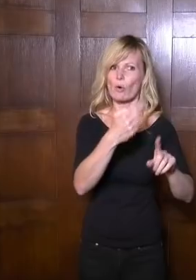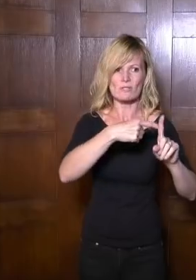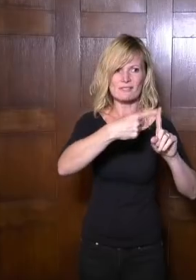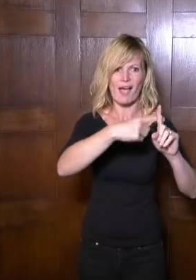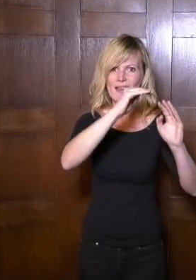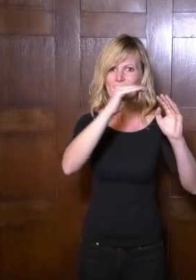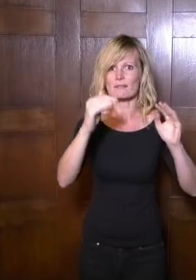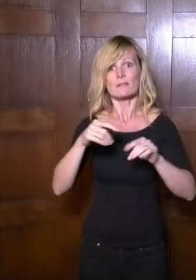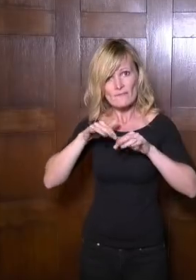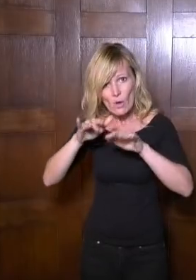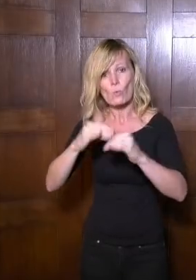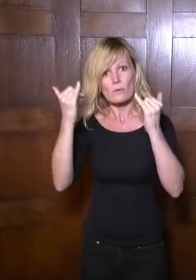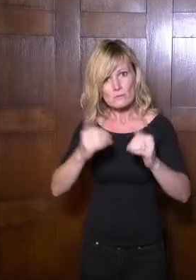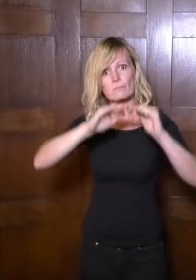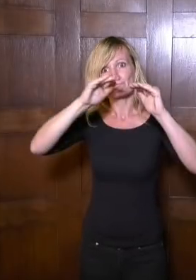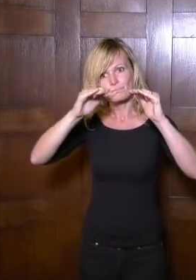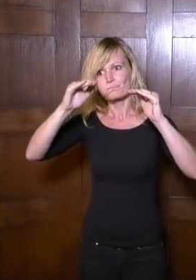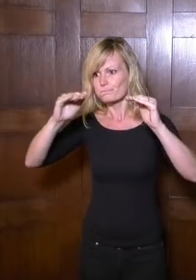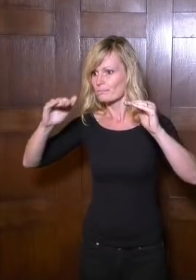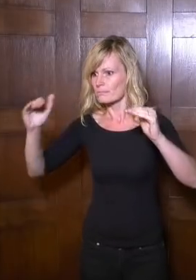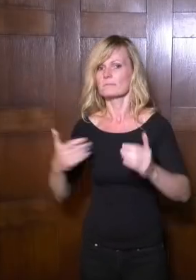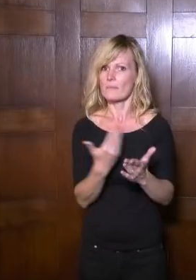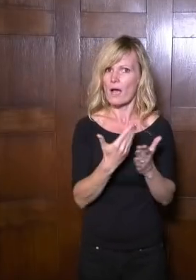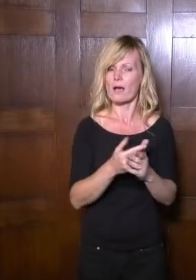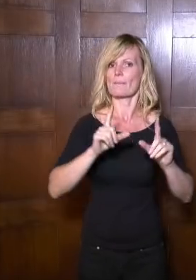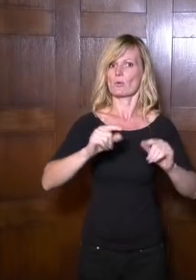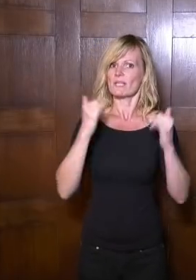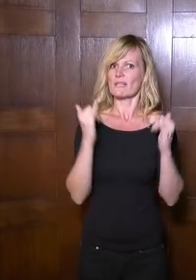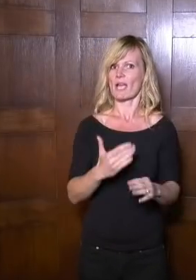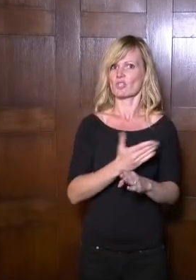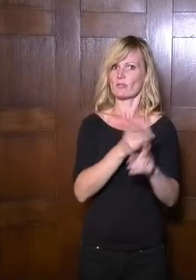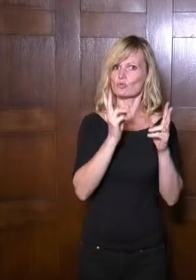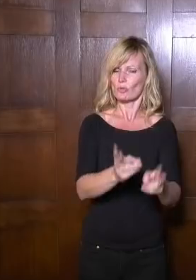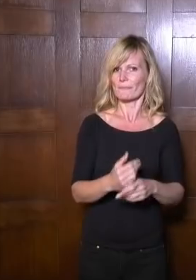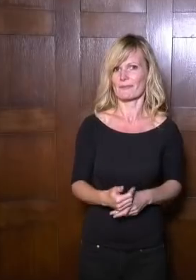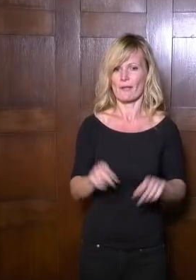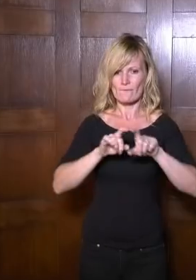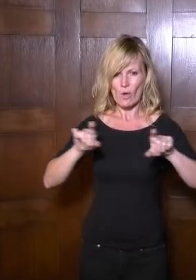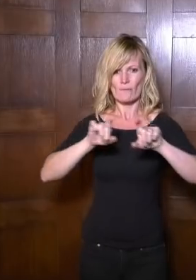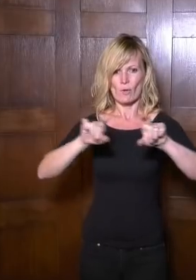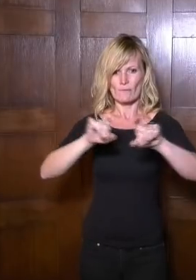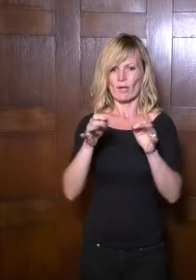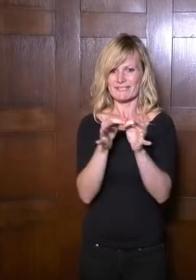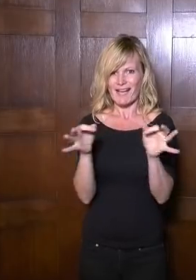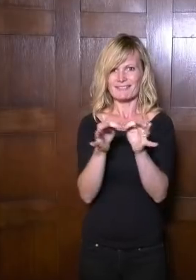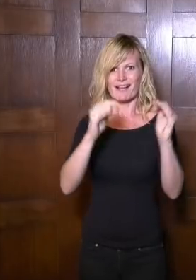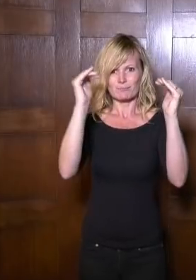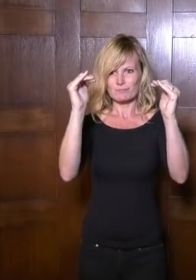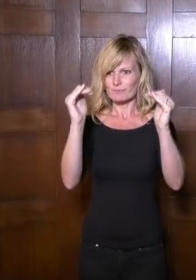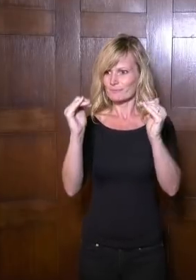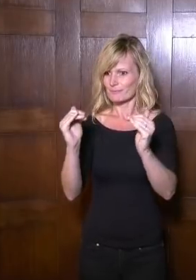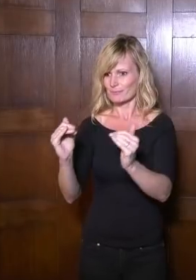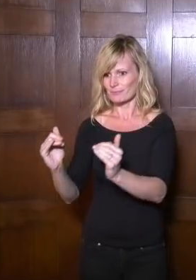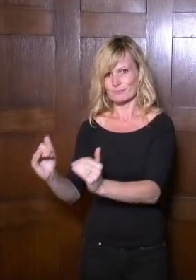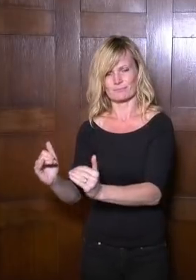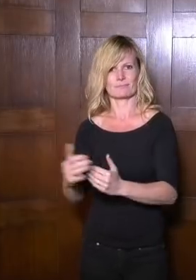Wirkung gezeigt hat, dass wir offensichtlich die richtigen Entscheidungen getroffen haben, weil die Infektionszahlen von Woche zu Woche, von Tag zu Tag tatsächlich auch runtergehen.